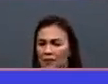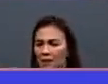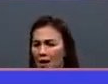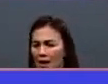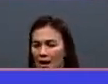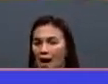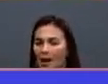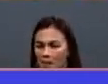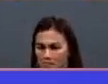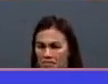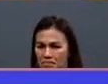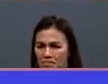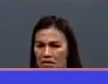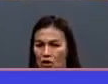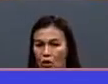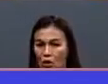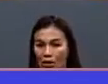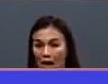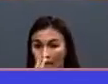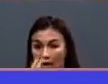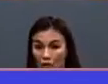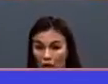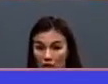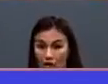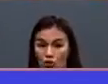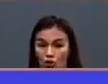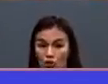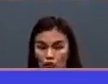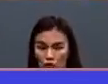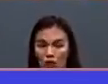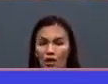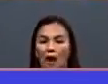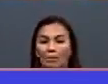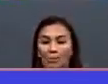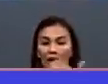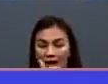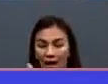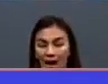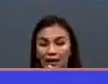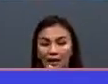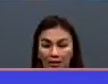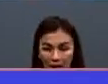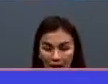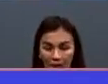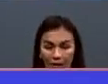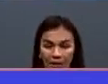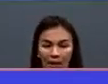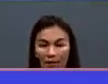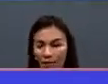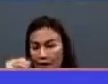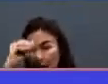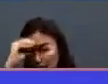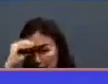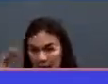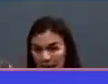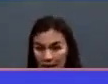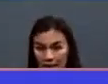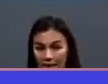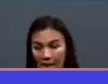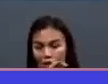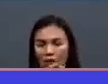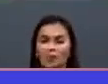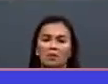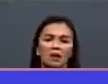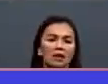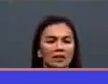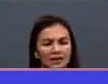นะคะทุกอย่างนี้นะคะก็จะนำไปขยายผลให้ครอบคลุม 8อุตสาหกรรมในอ Night Thailandเนี่ยล่ะค่ะโดยเขา